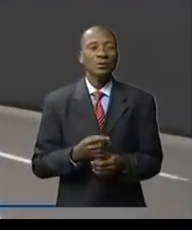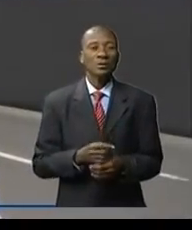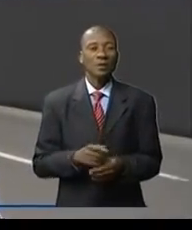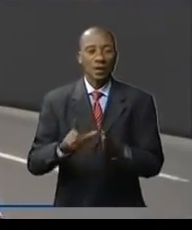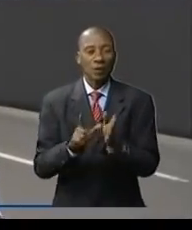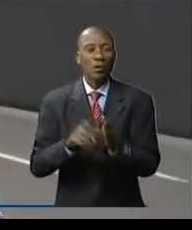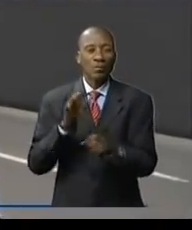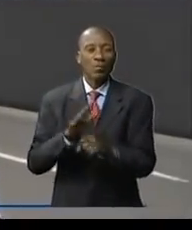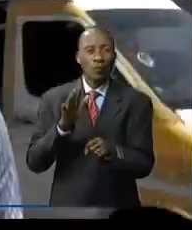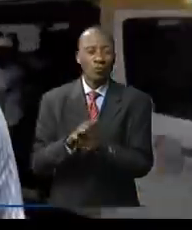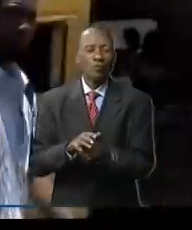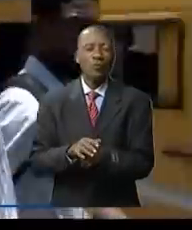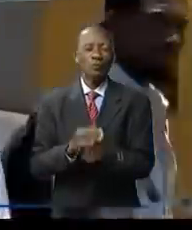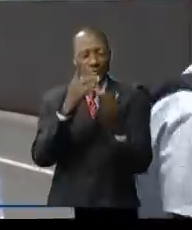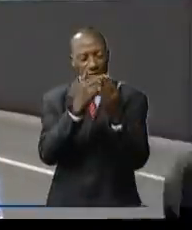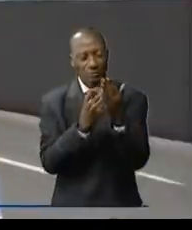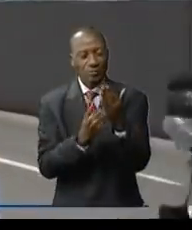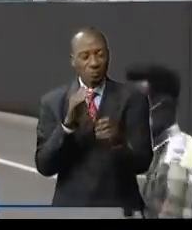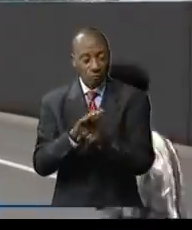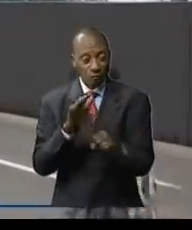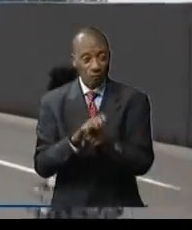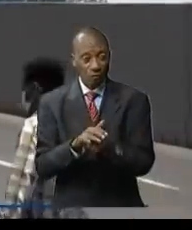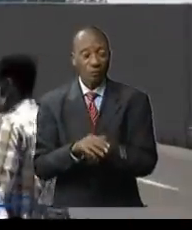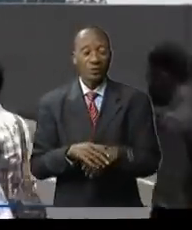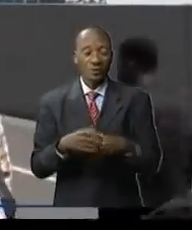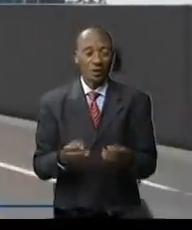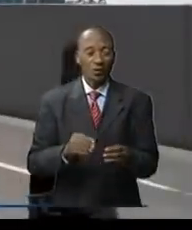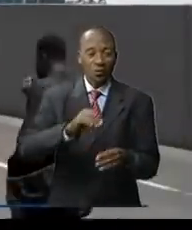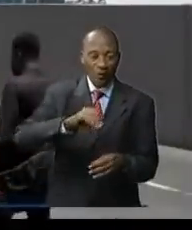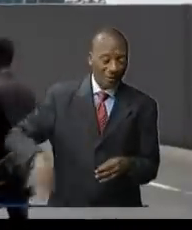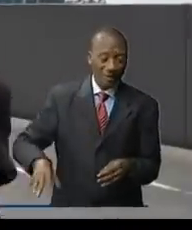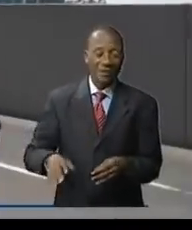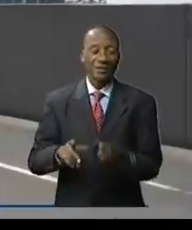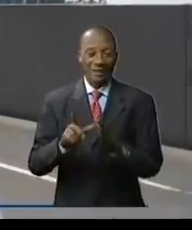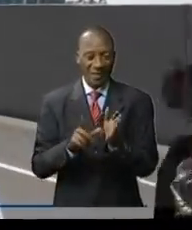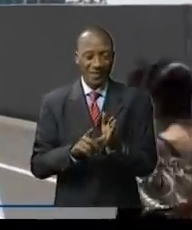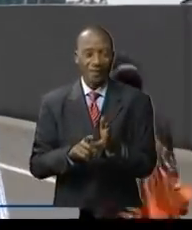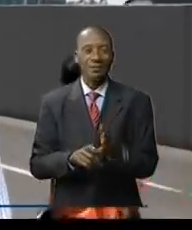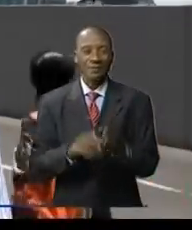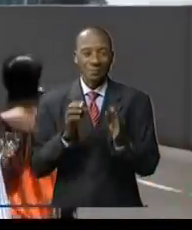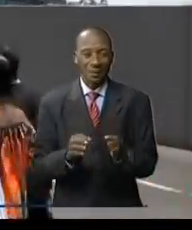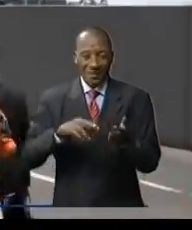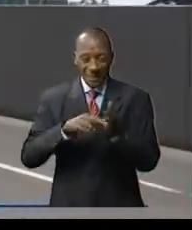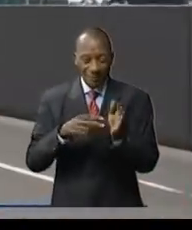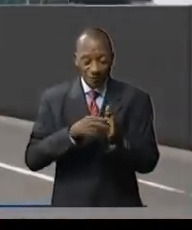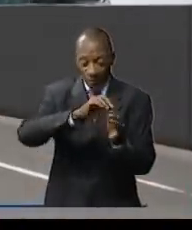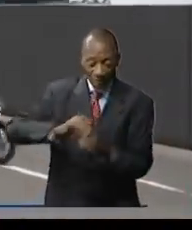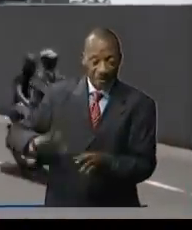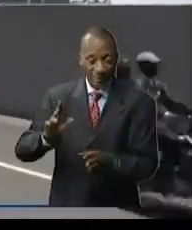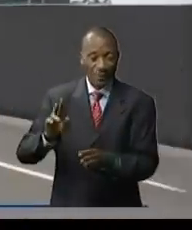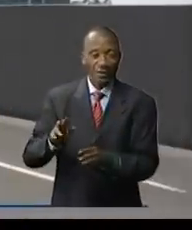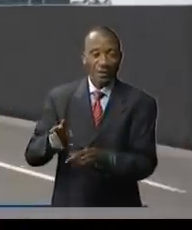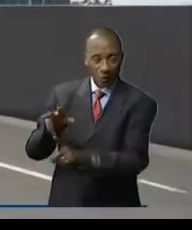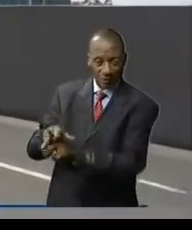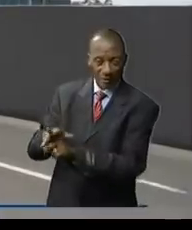matières qu'il fallait traiter, d'où, ça ne veut pas dire que la loi a été rejetée, mais ce n'était pas urgente par rapport aux matières à traiter. Au moment